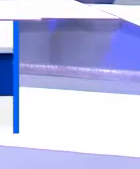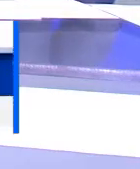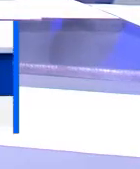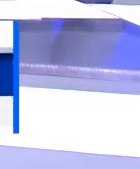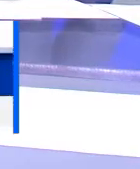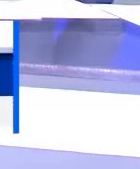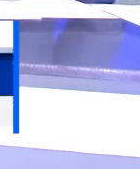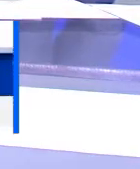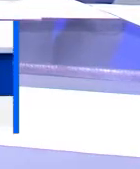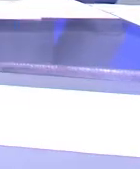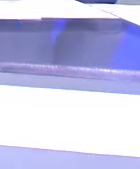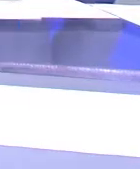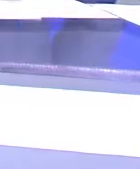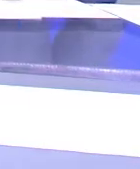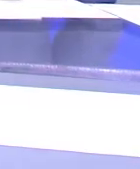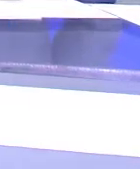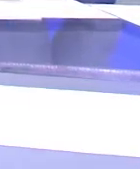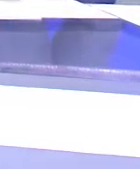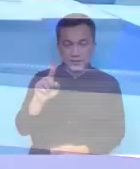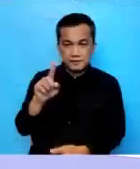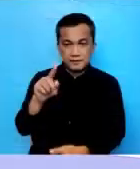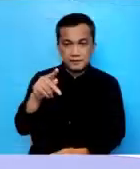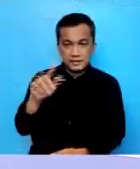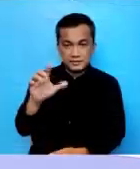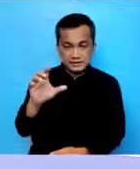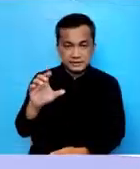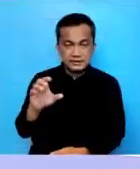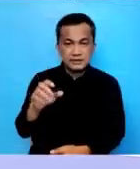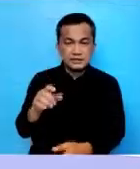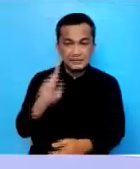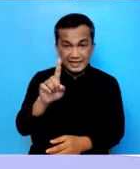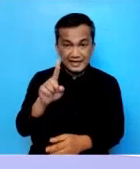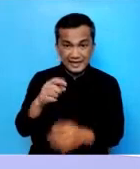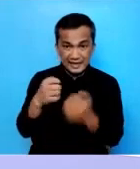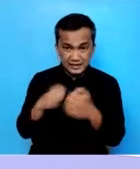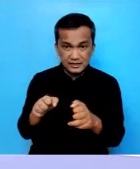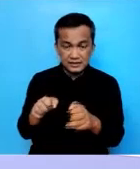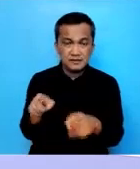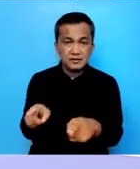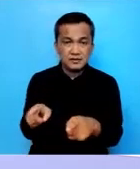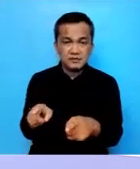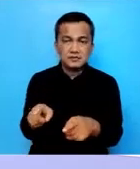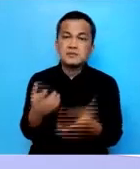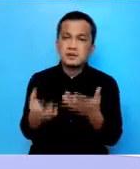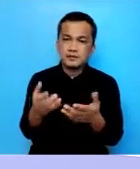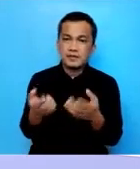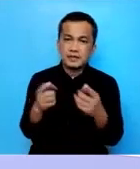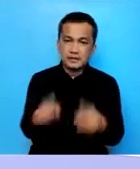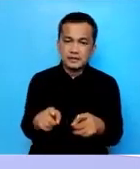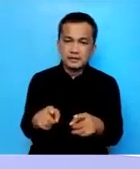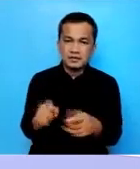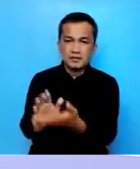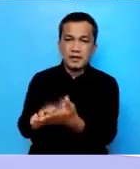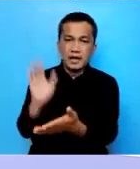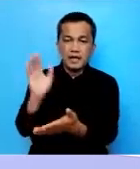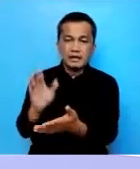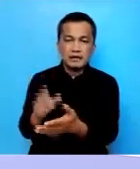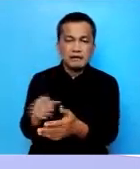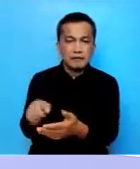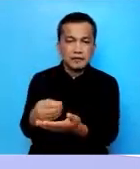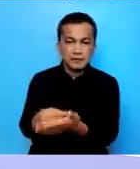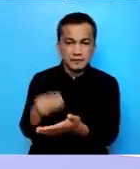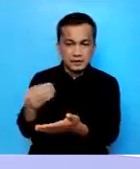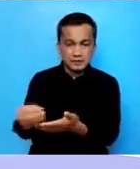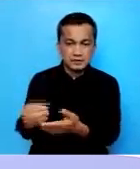15 pesos kada piraso ng itlog. Hindi raw malayo mangyari yan dahil sa mahal ng puhunan ayon sa ilang